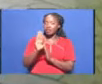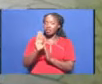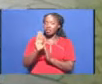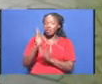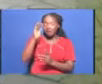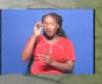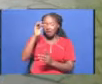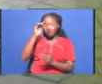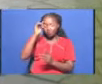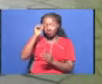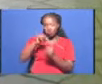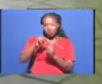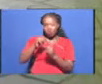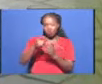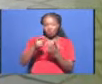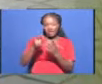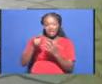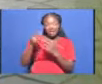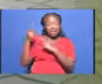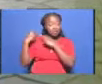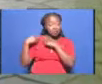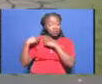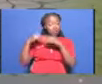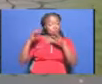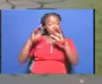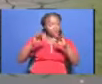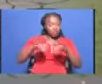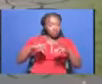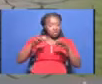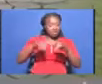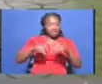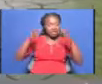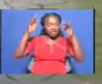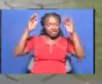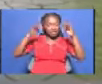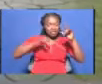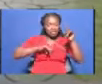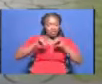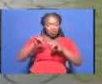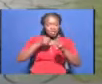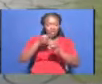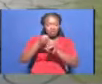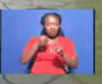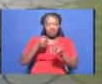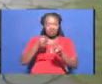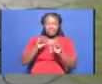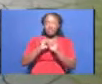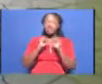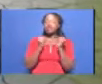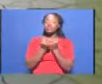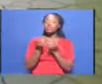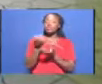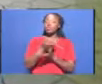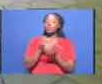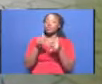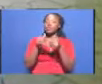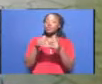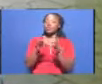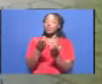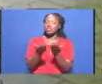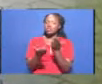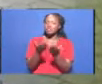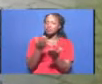largely dependent on rainfall, agriculture and tourism. The impacts results in socio-economic losses estimated